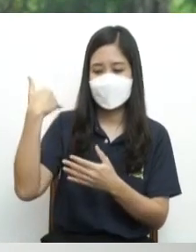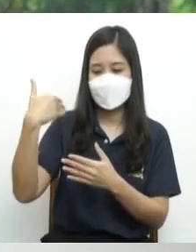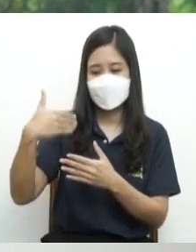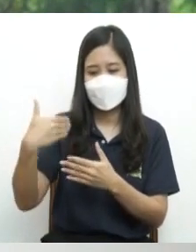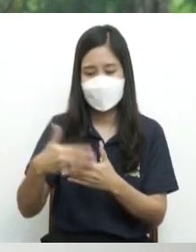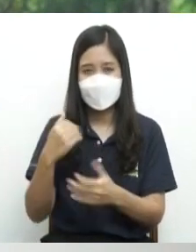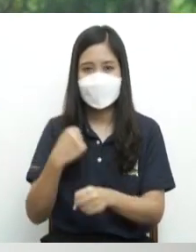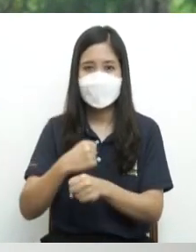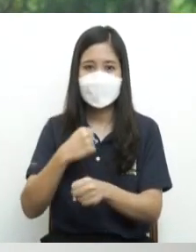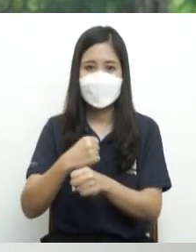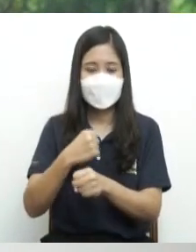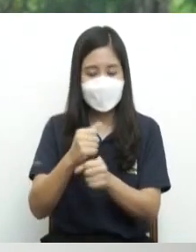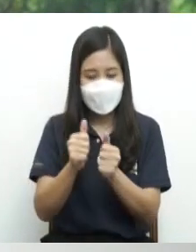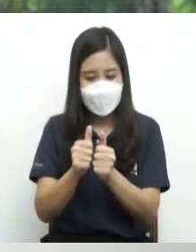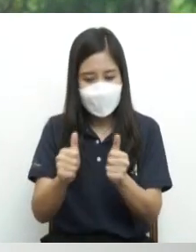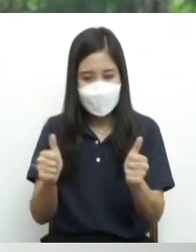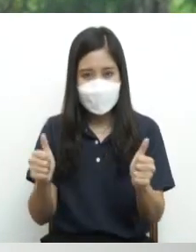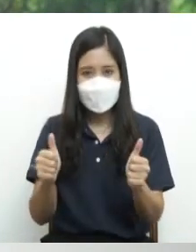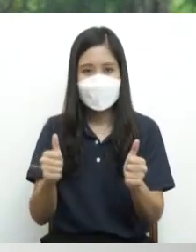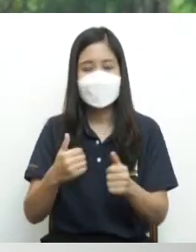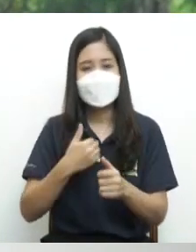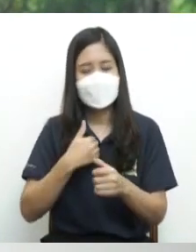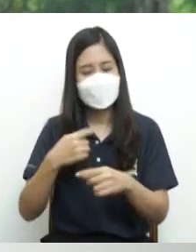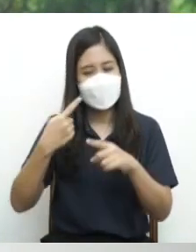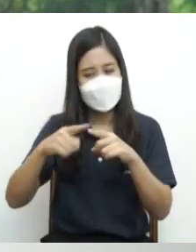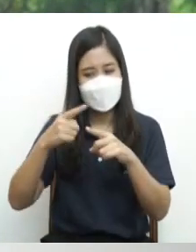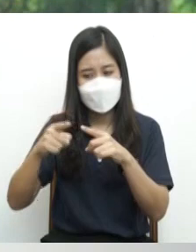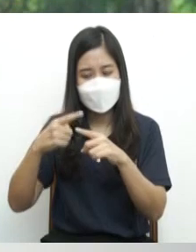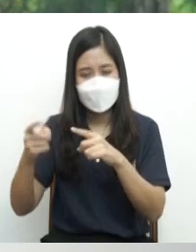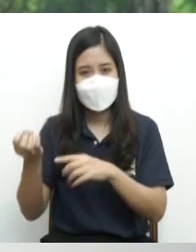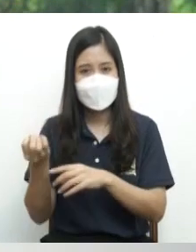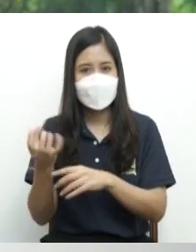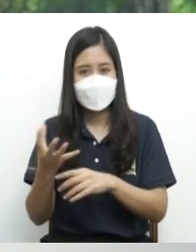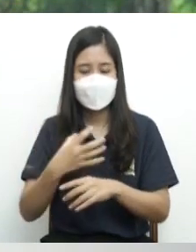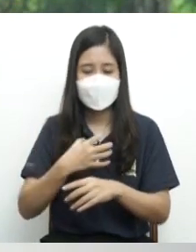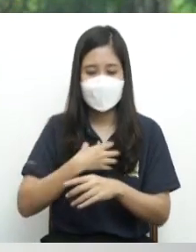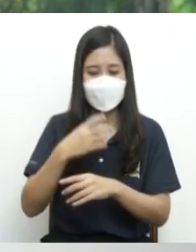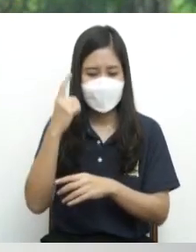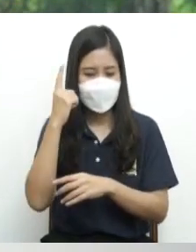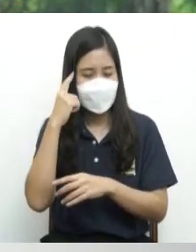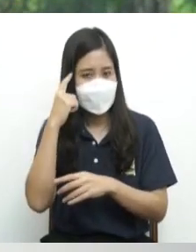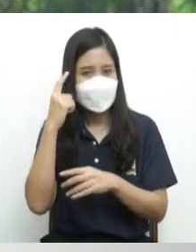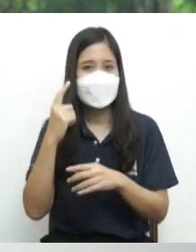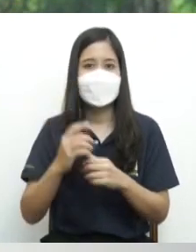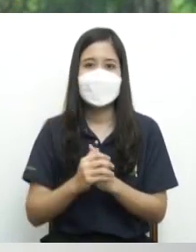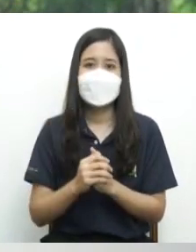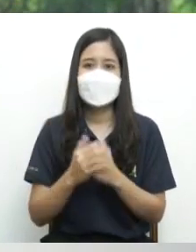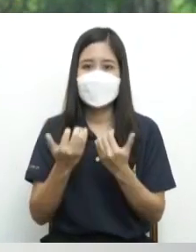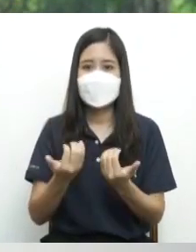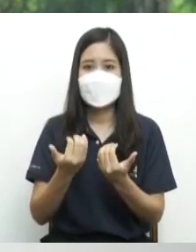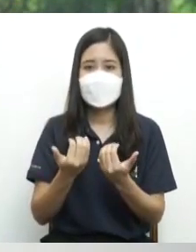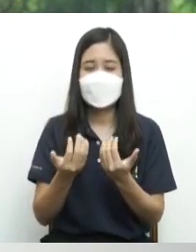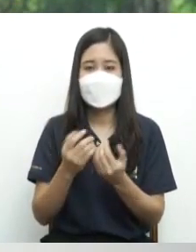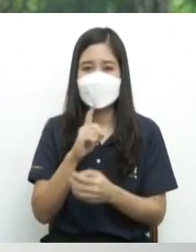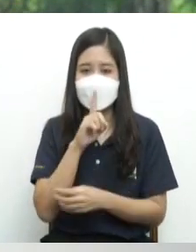ทำงานรวมไปถึงแนวคิดการทำงานของท่านเนี่ยต้องมีแบบเยอะแยะมากมายอย่างที่พวกเราอยากจะรับทราบกันเลยนะคะถามท่านเลยละกันขออนุญาตนำเรียนท่าน